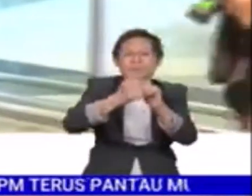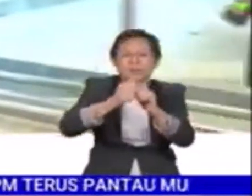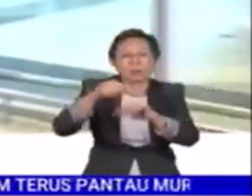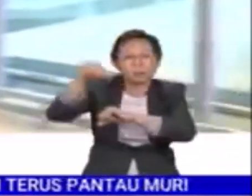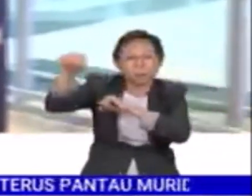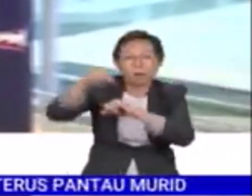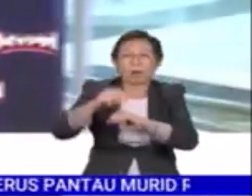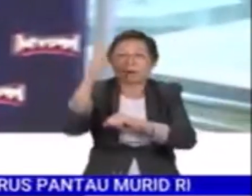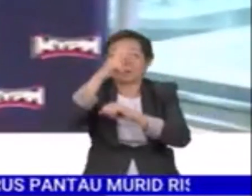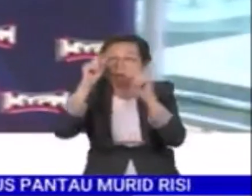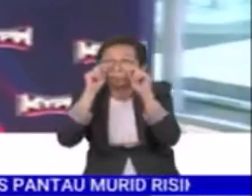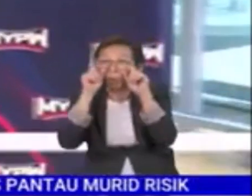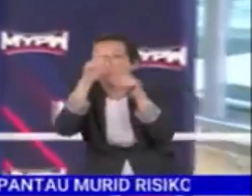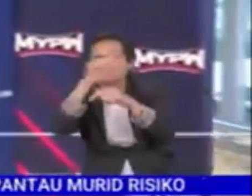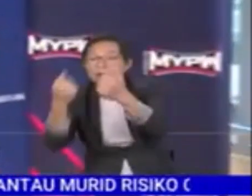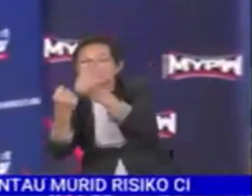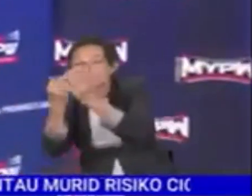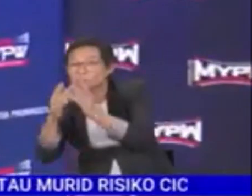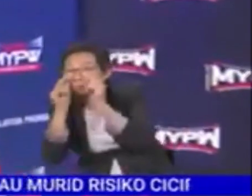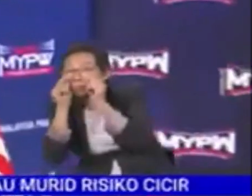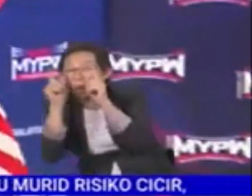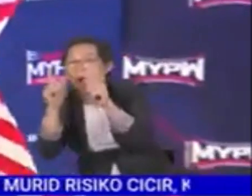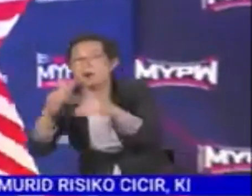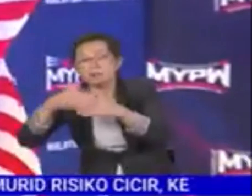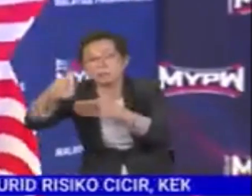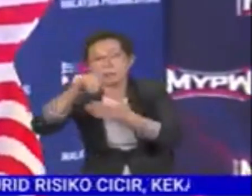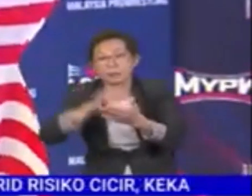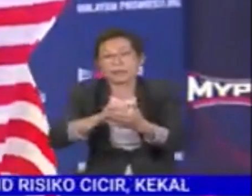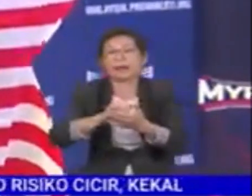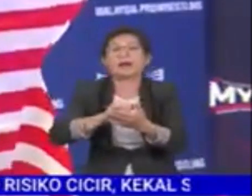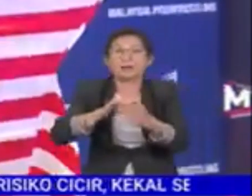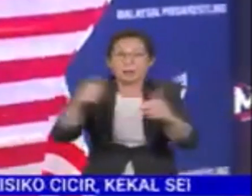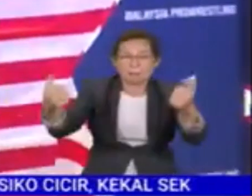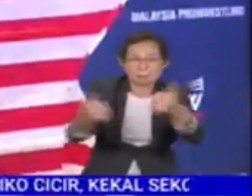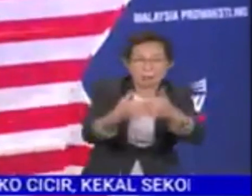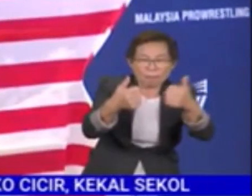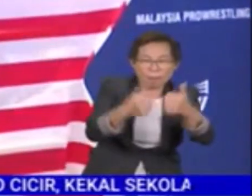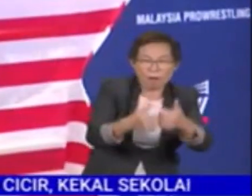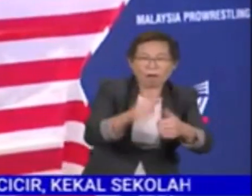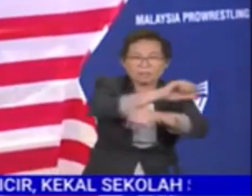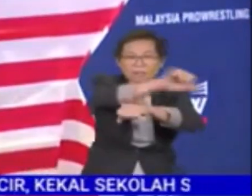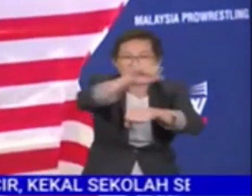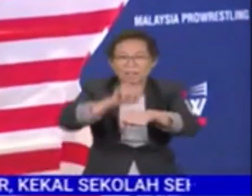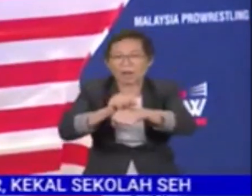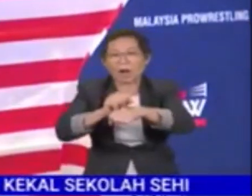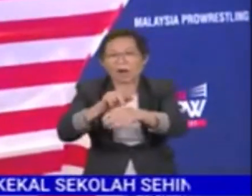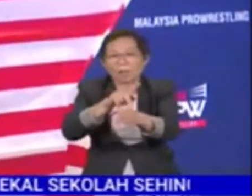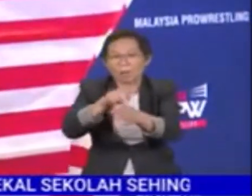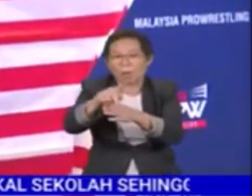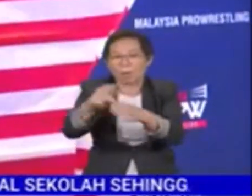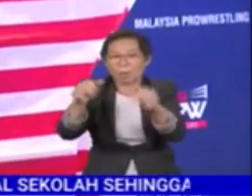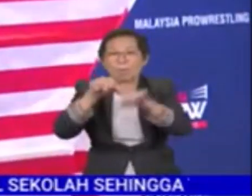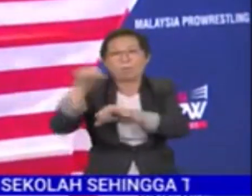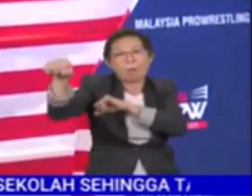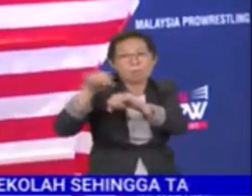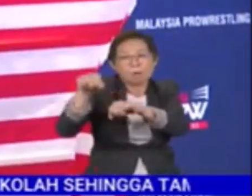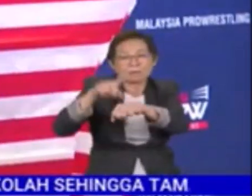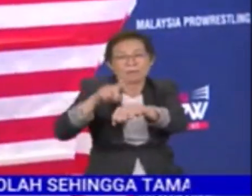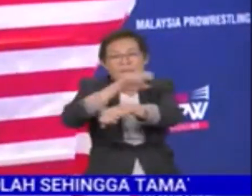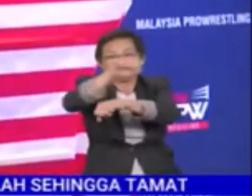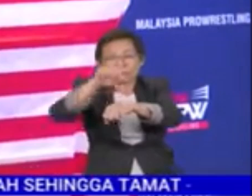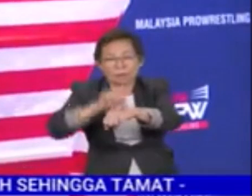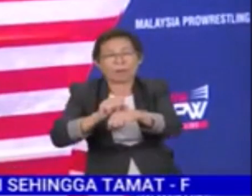pihak kerajaan dan penaja selepas inian akan bertanding dalam kejohanan Singapore pro wrestling spw di